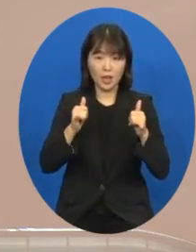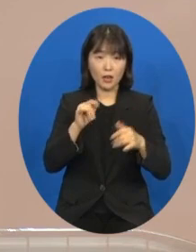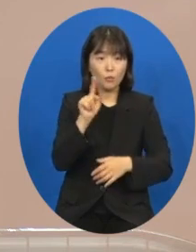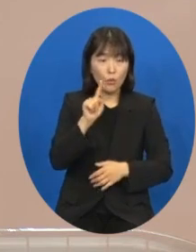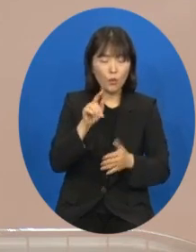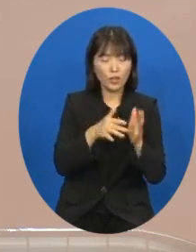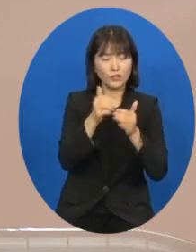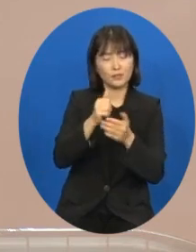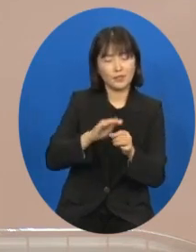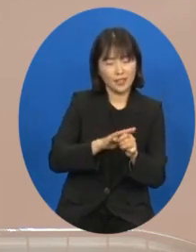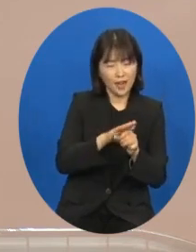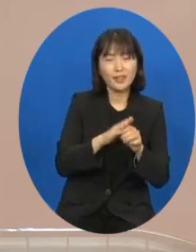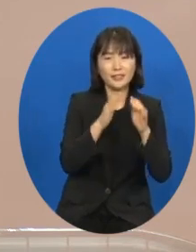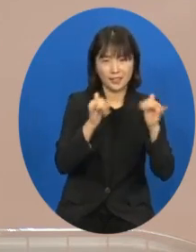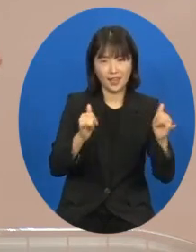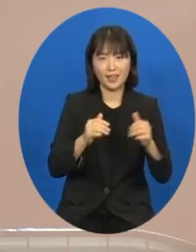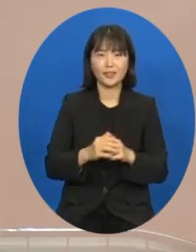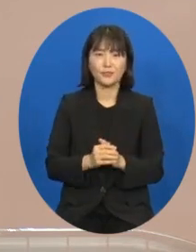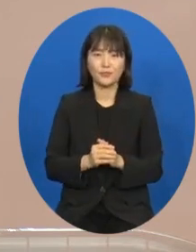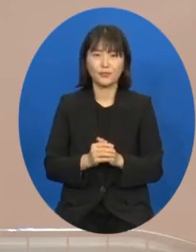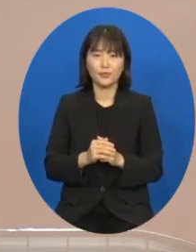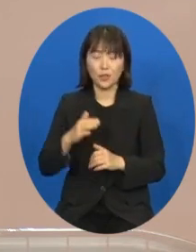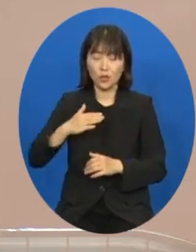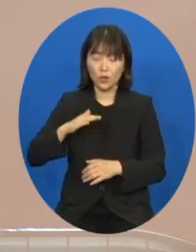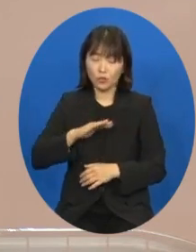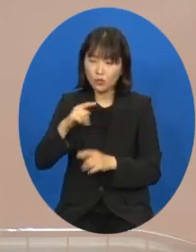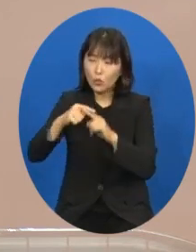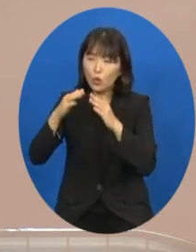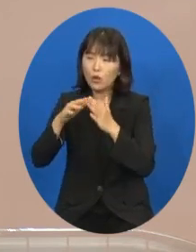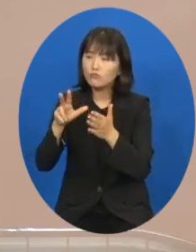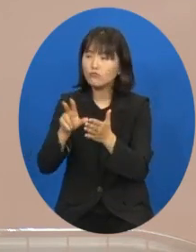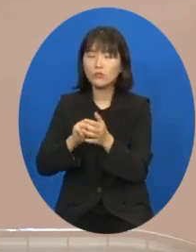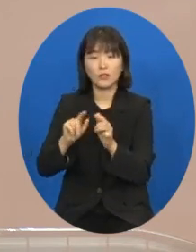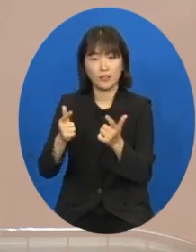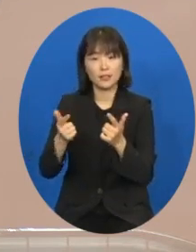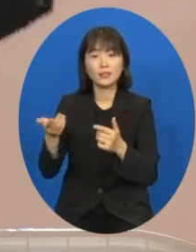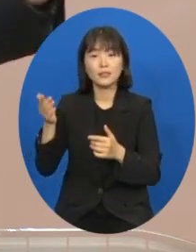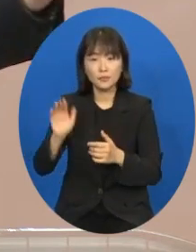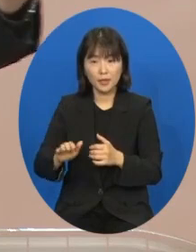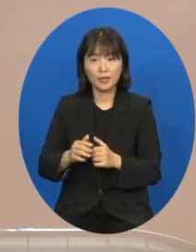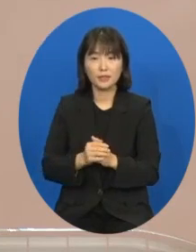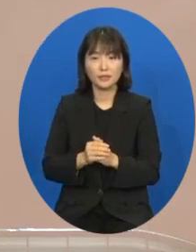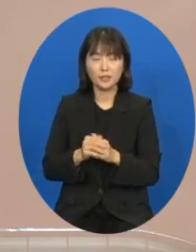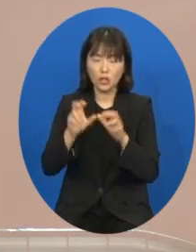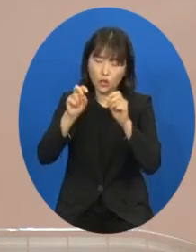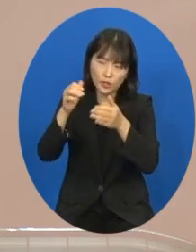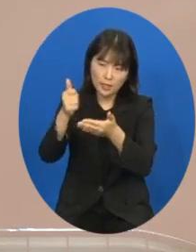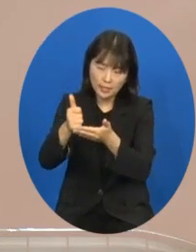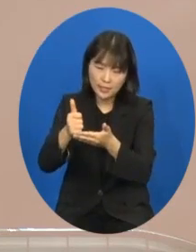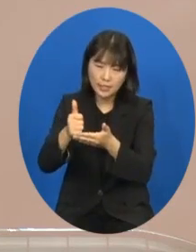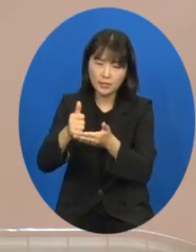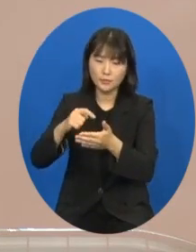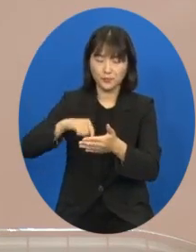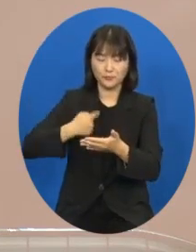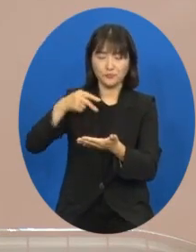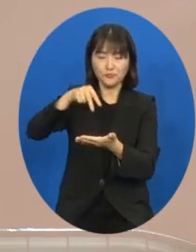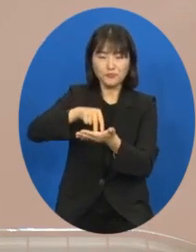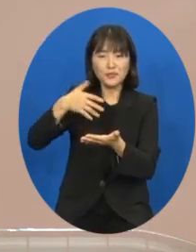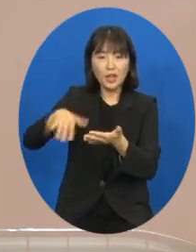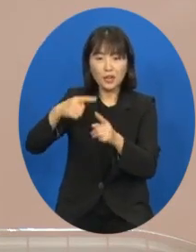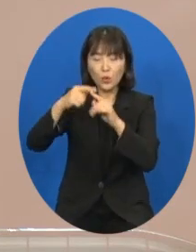사람이에요. 우리 교회 문제는 아니에요. 그렇죠? 선교사님과 미자리 교회와